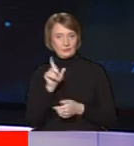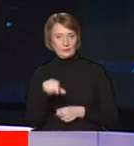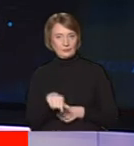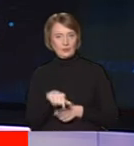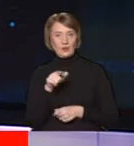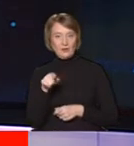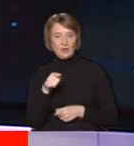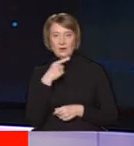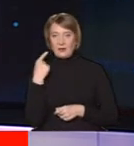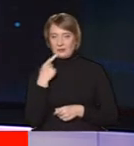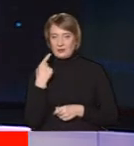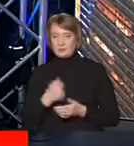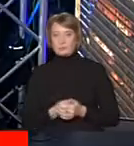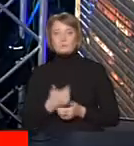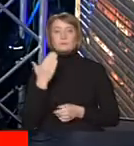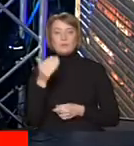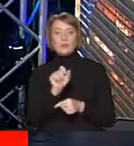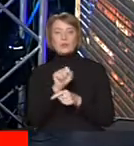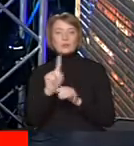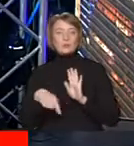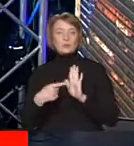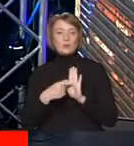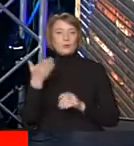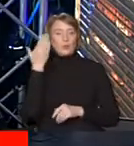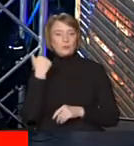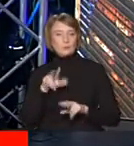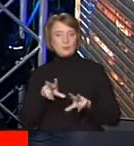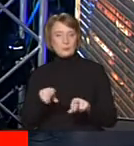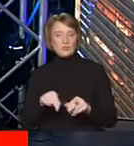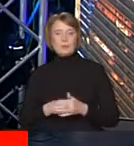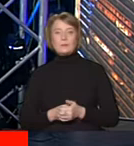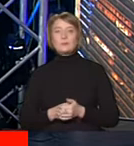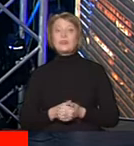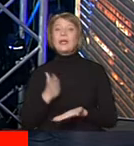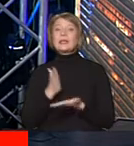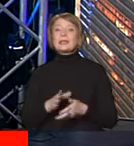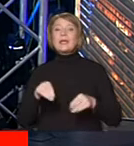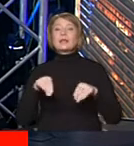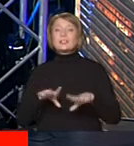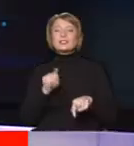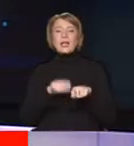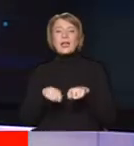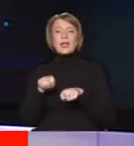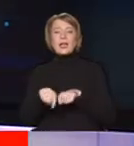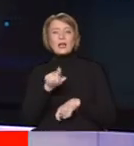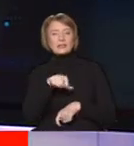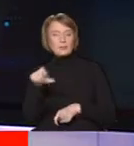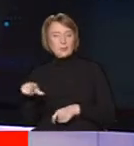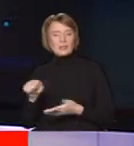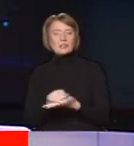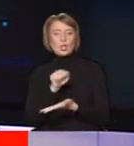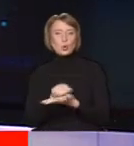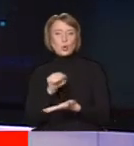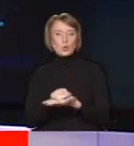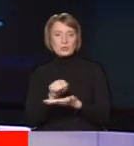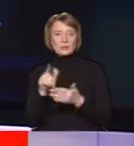що... І, пане Дмитре, вам надам слово, тому що вже давно обіцяв. Є рішення експертів, задокументовано, що саме скляний міст,